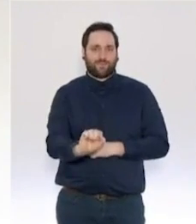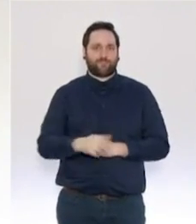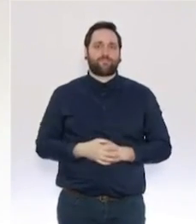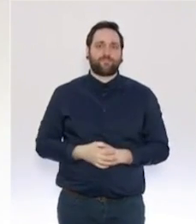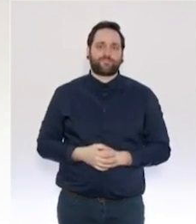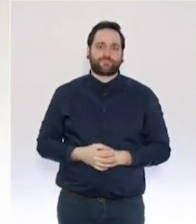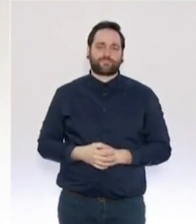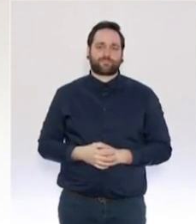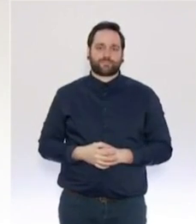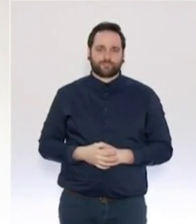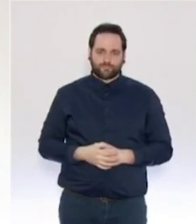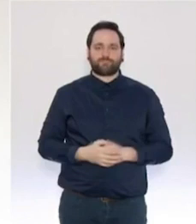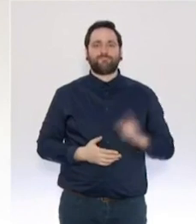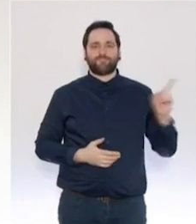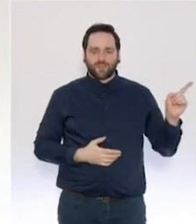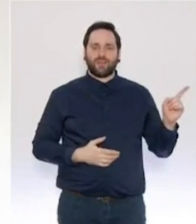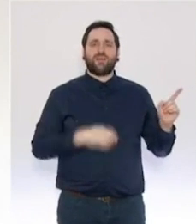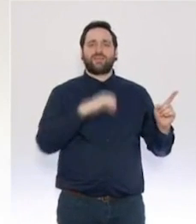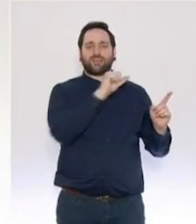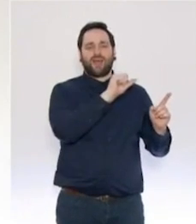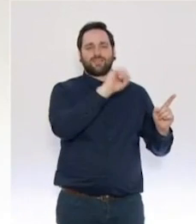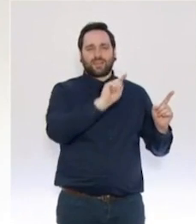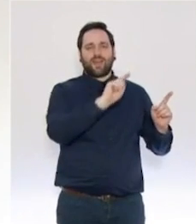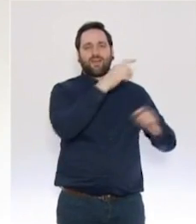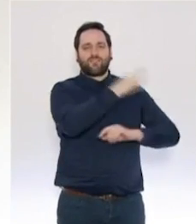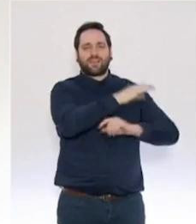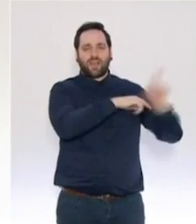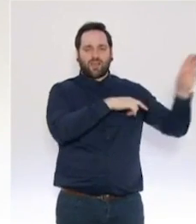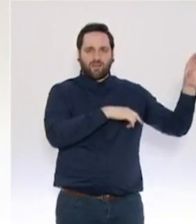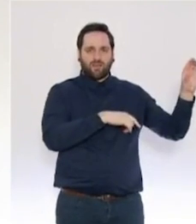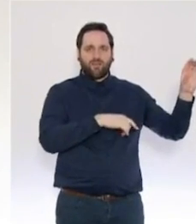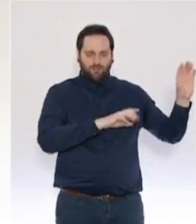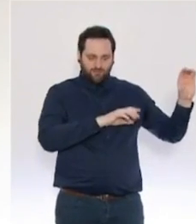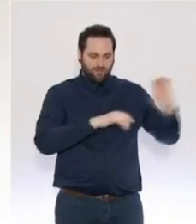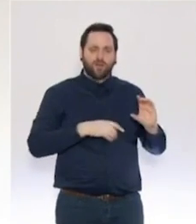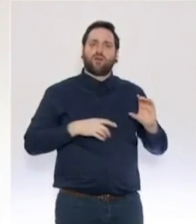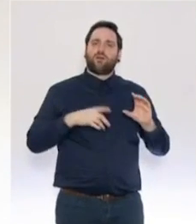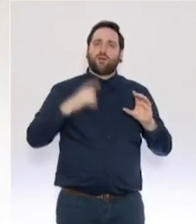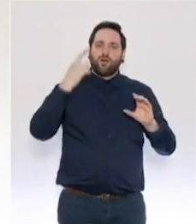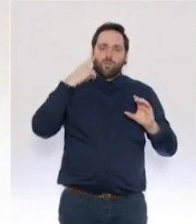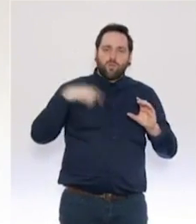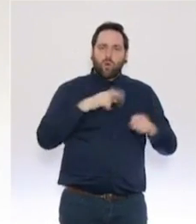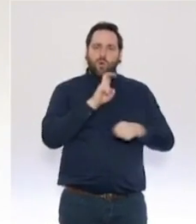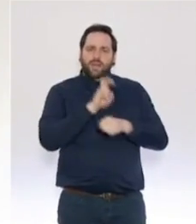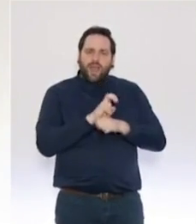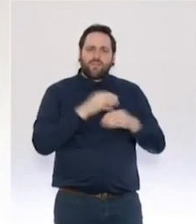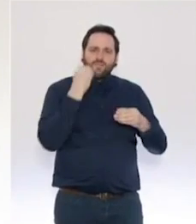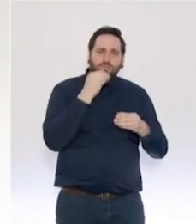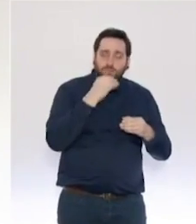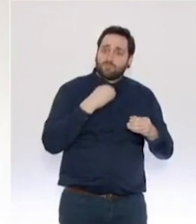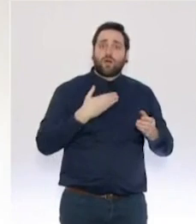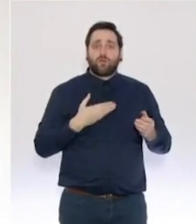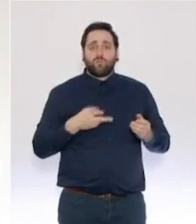nous permettront de confier ensuite d'ici la fin de ce mois aux professionnels de santé de ville médecin généraliste